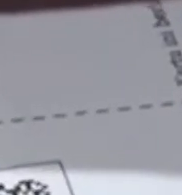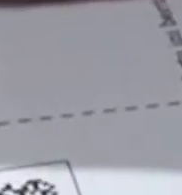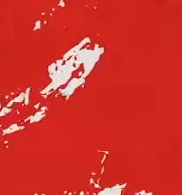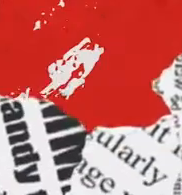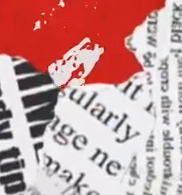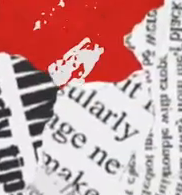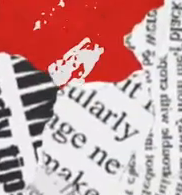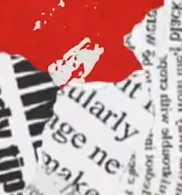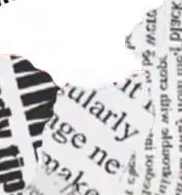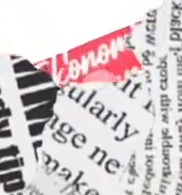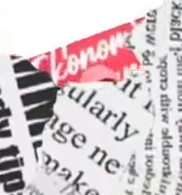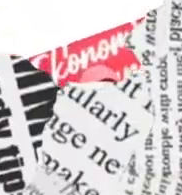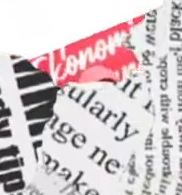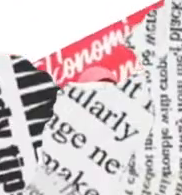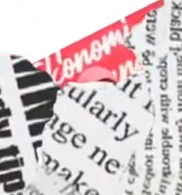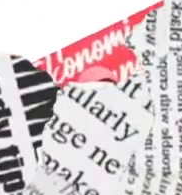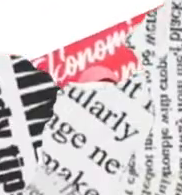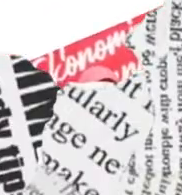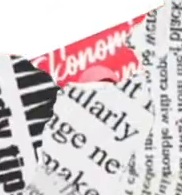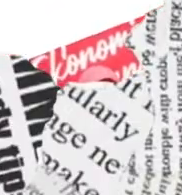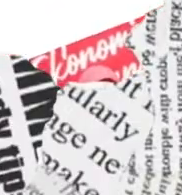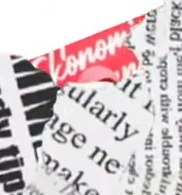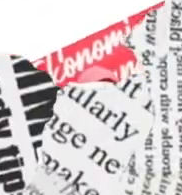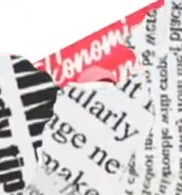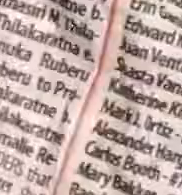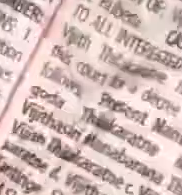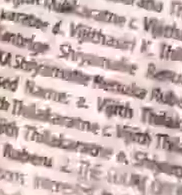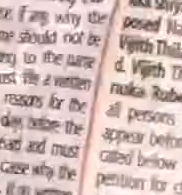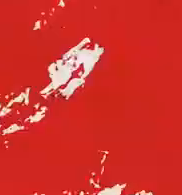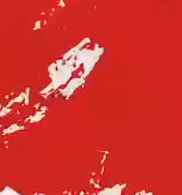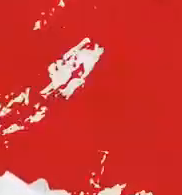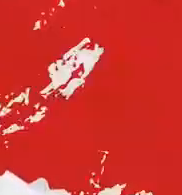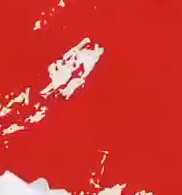Popon Kerok dalam Bener ga sih